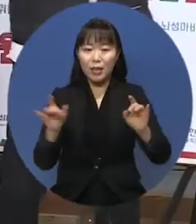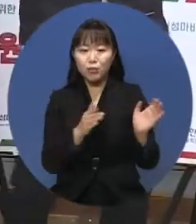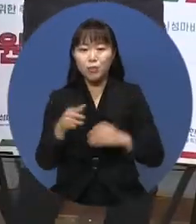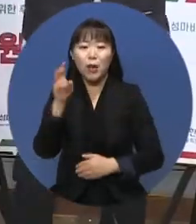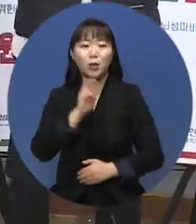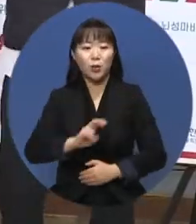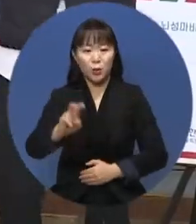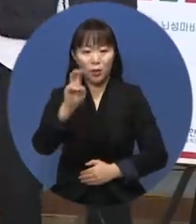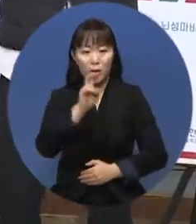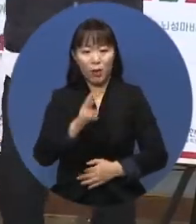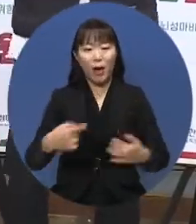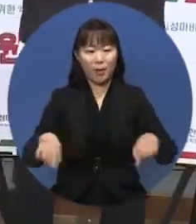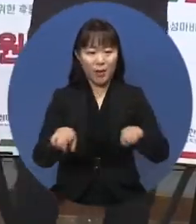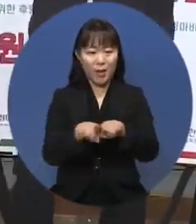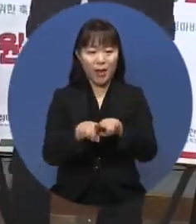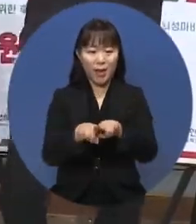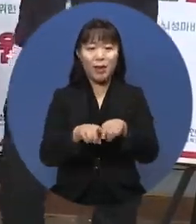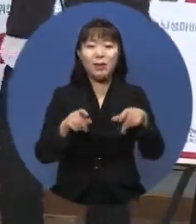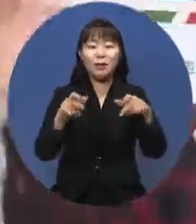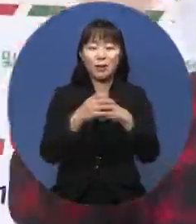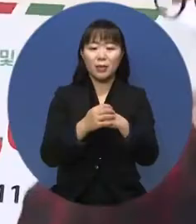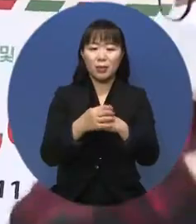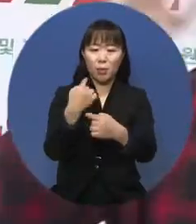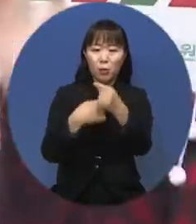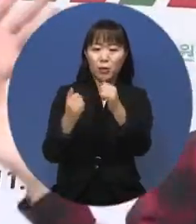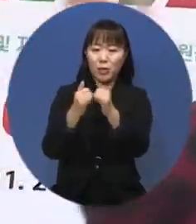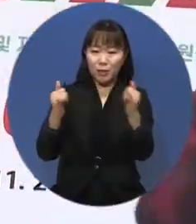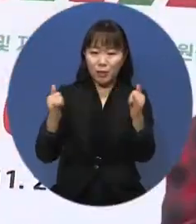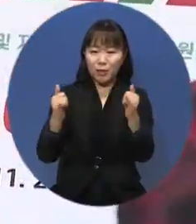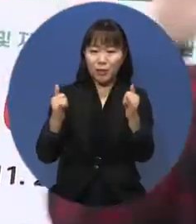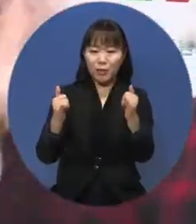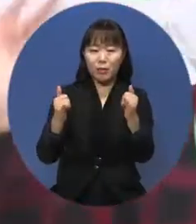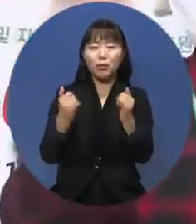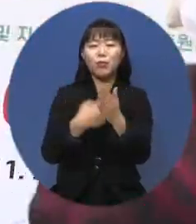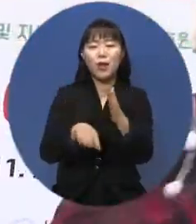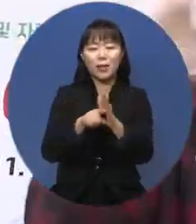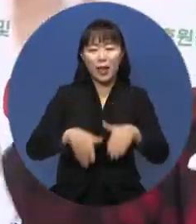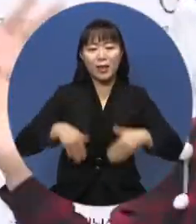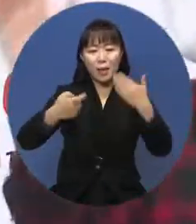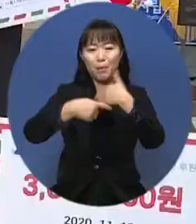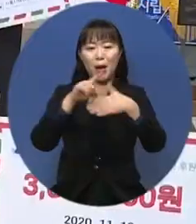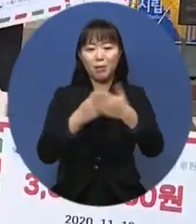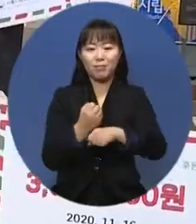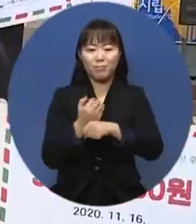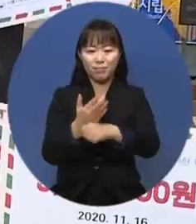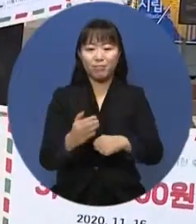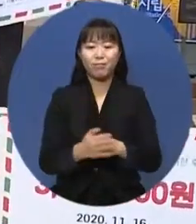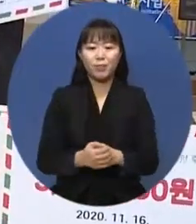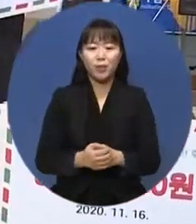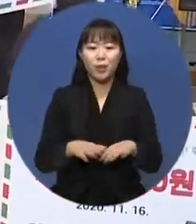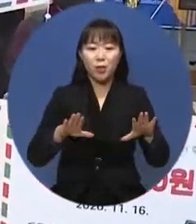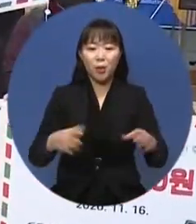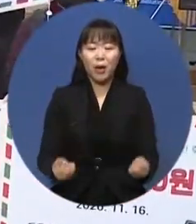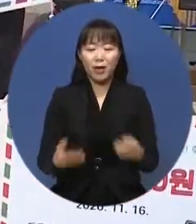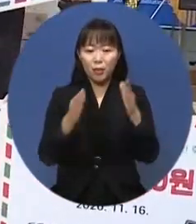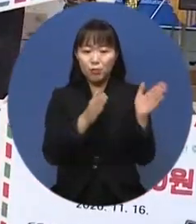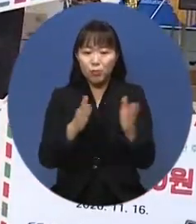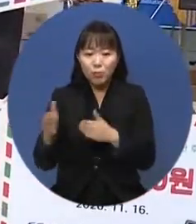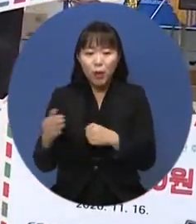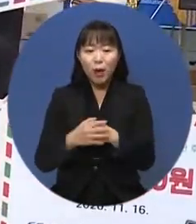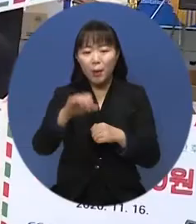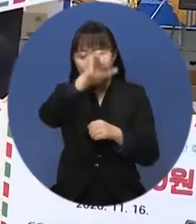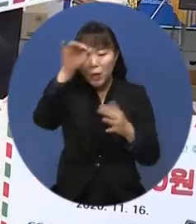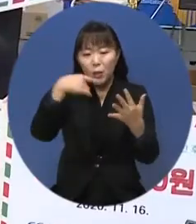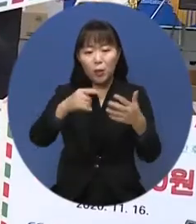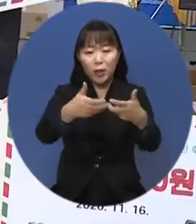노래를 선보이며 이용자들을 위한 따뜻한 마음의 전했습니다 이번 행사를 준비한 평생교육 팀